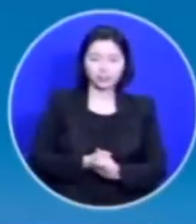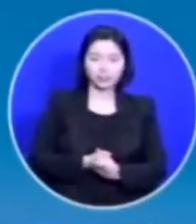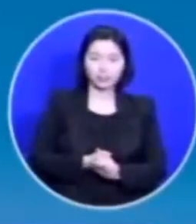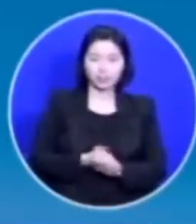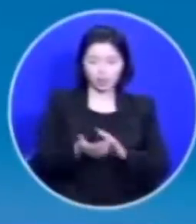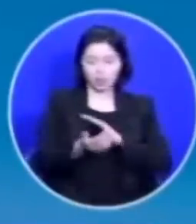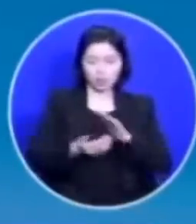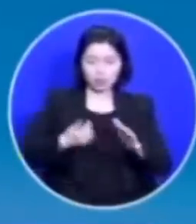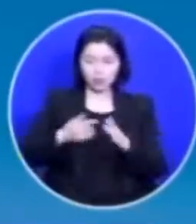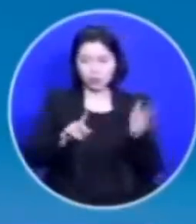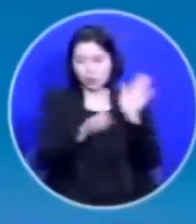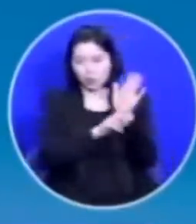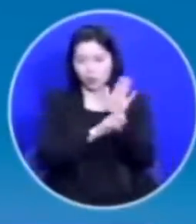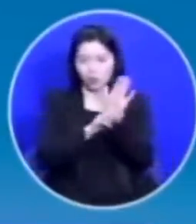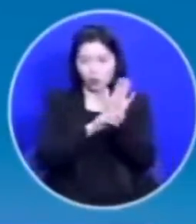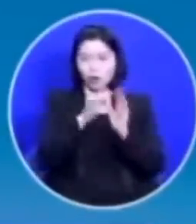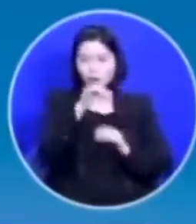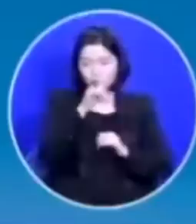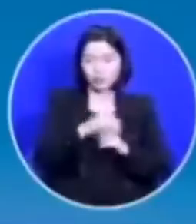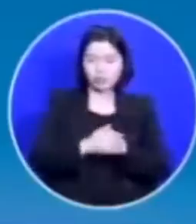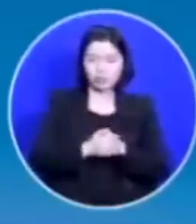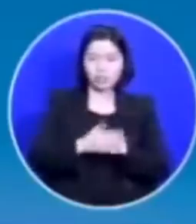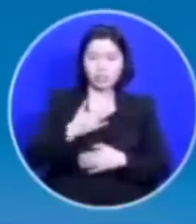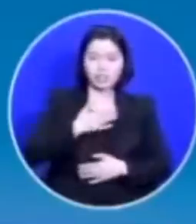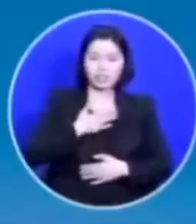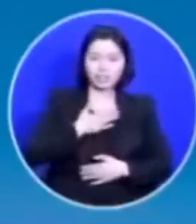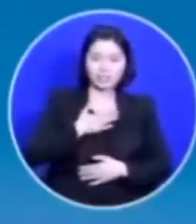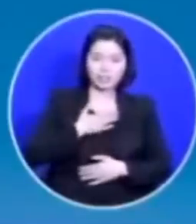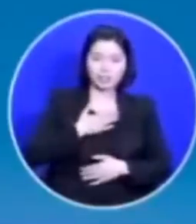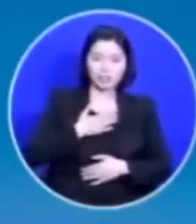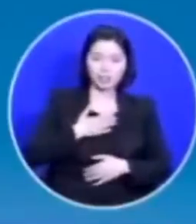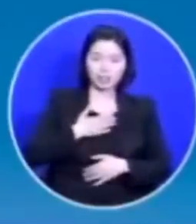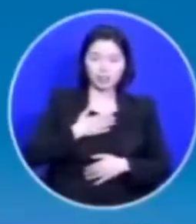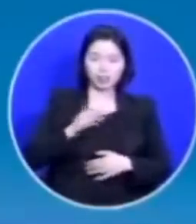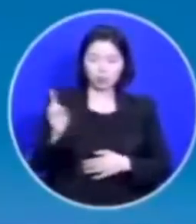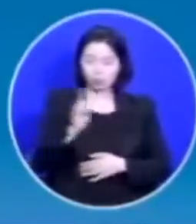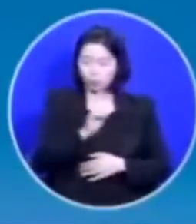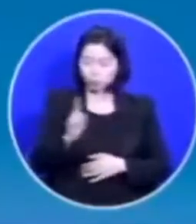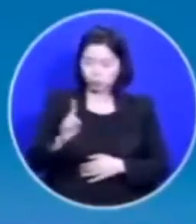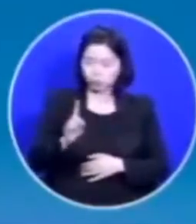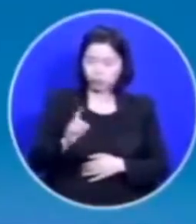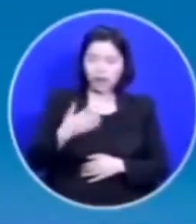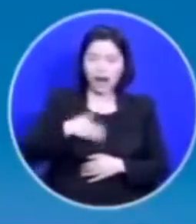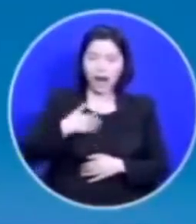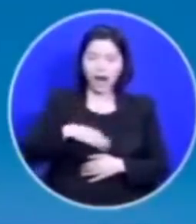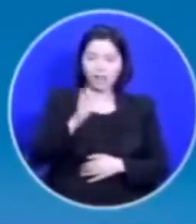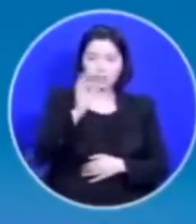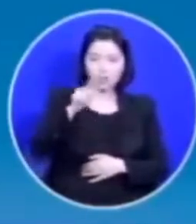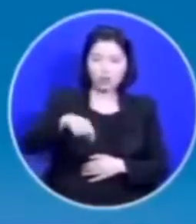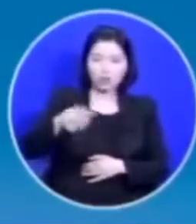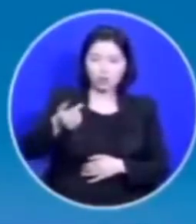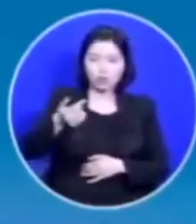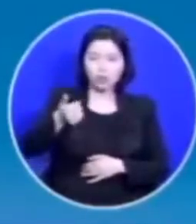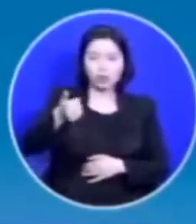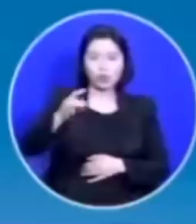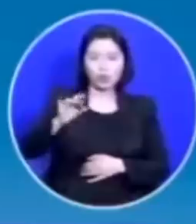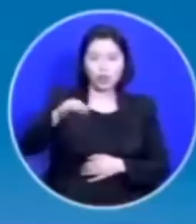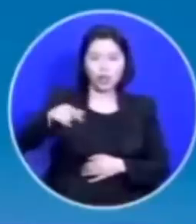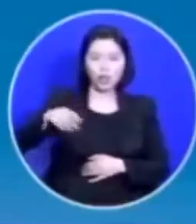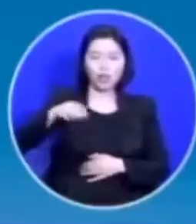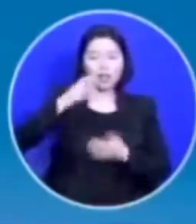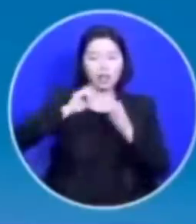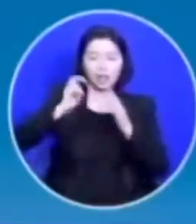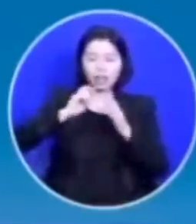미리 광고까지 하시더라 제가 도 지아는 유행가가 없어요 그래서 유행가